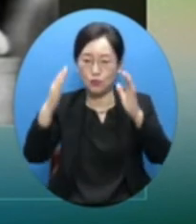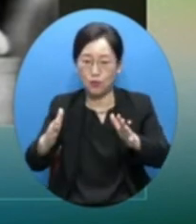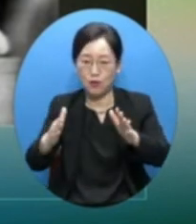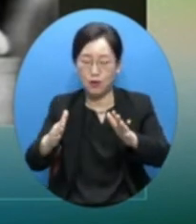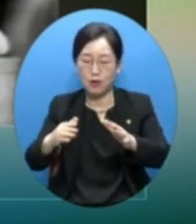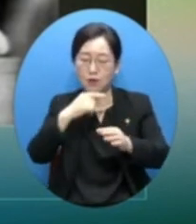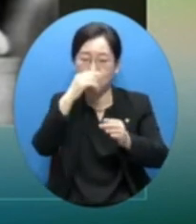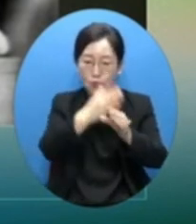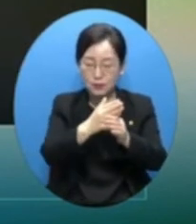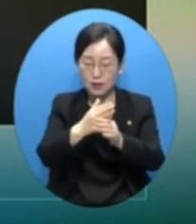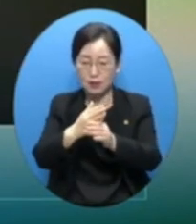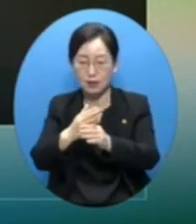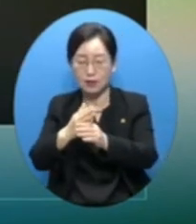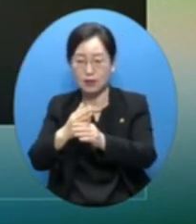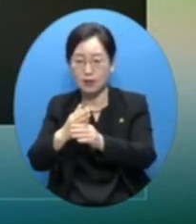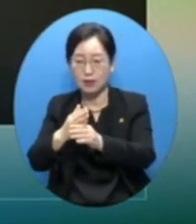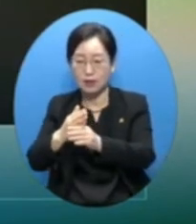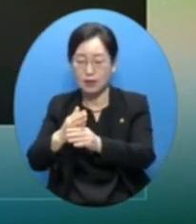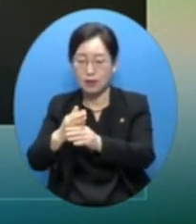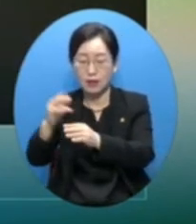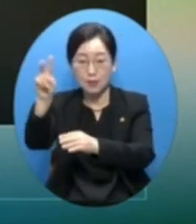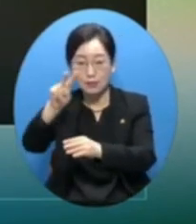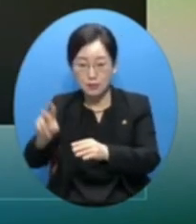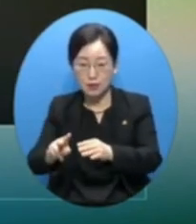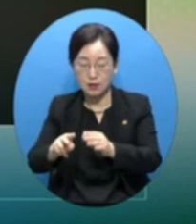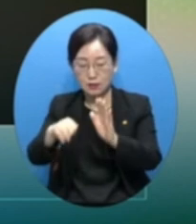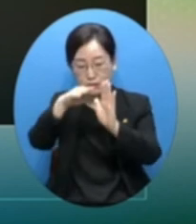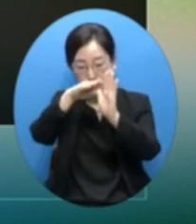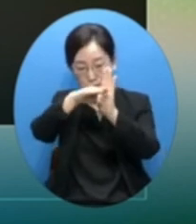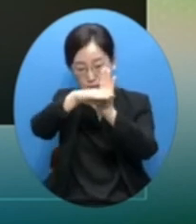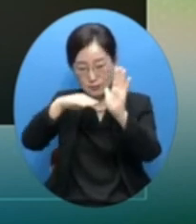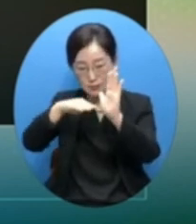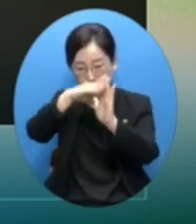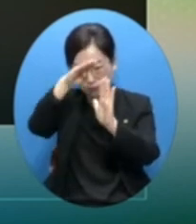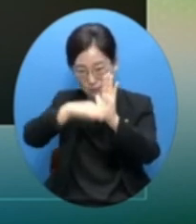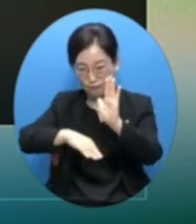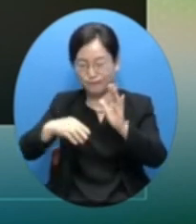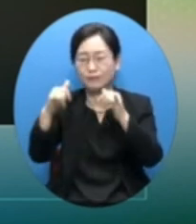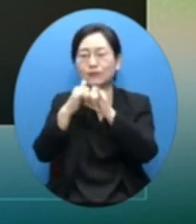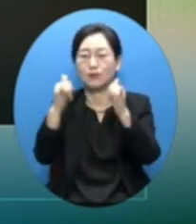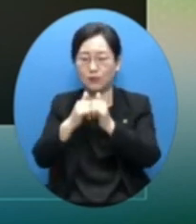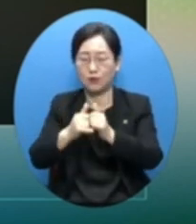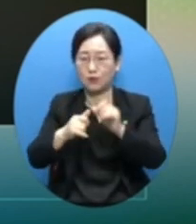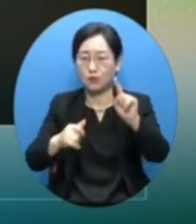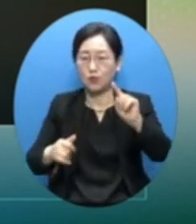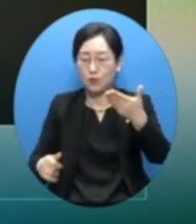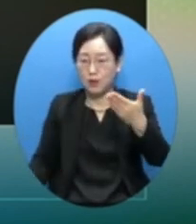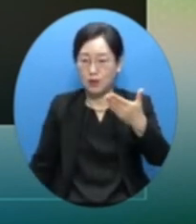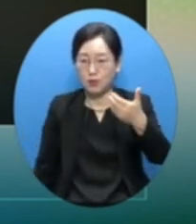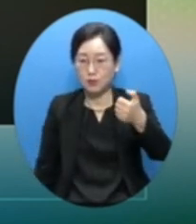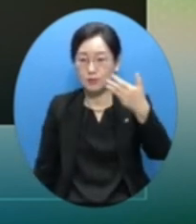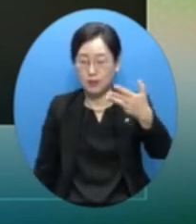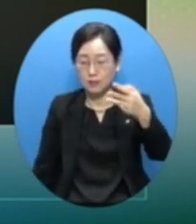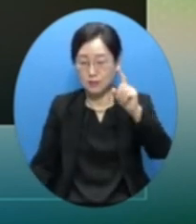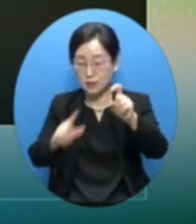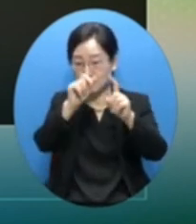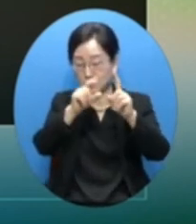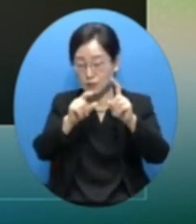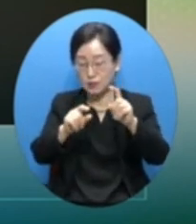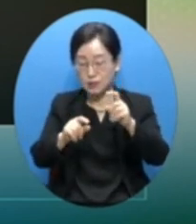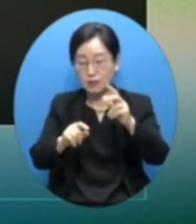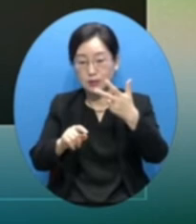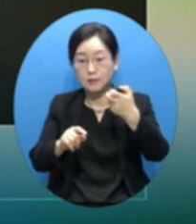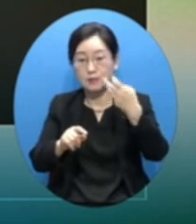공산군과 베트남군이 월남군이 전쟁을 했습니다. 1973년 1월 27일 파리